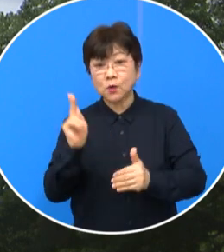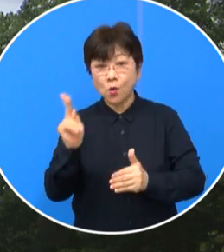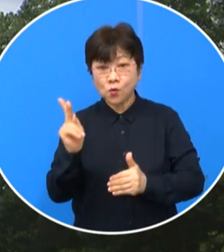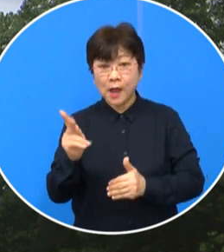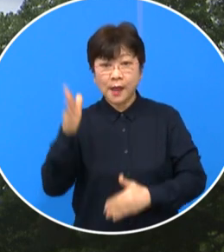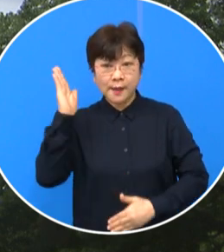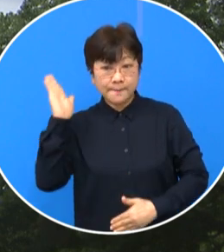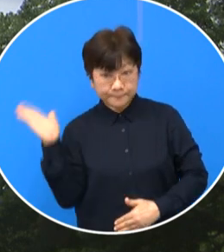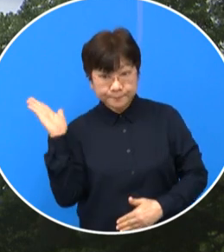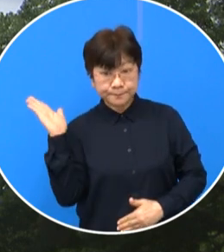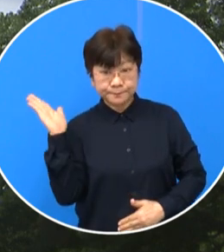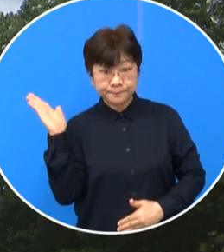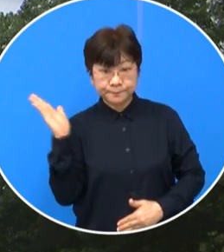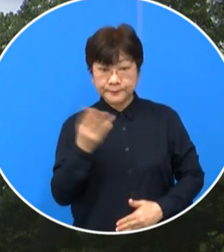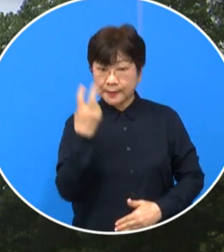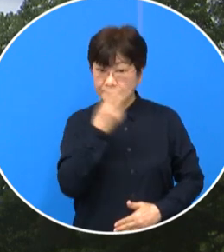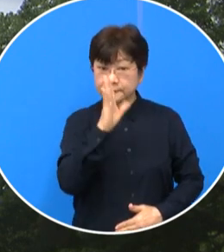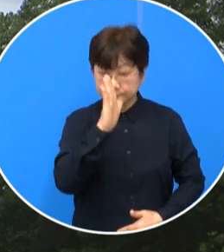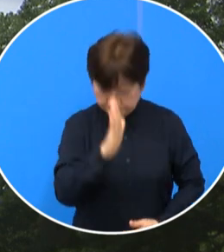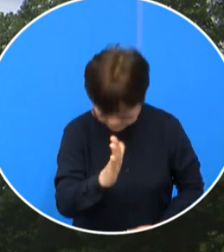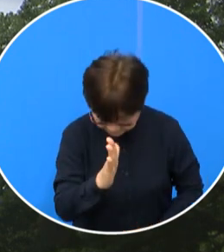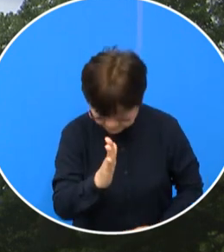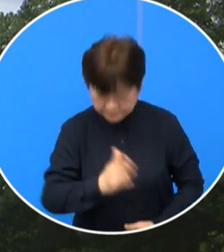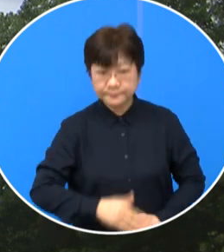課公式インスタグラムをご確認ください。